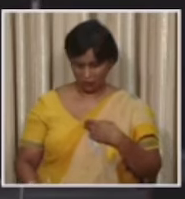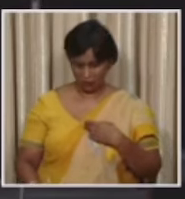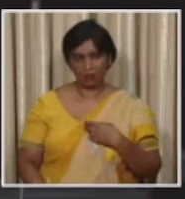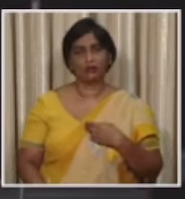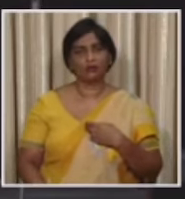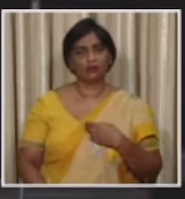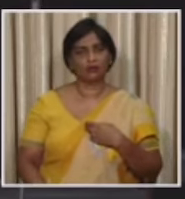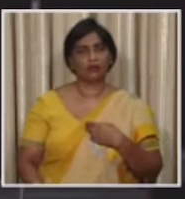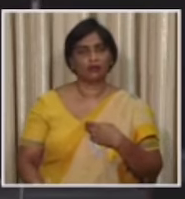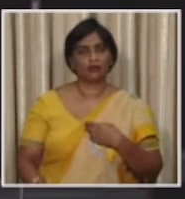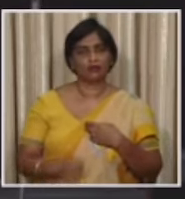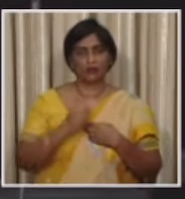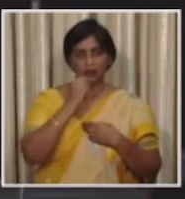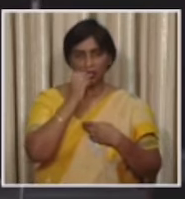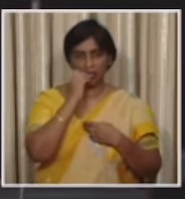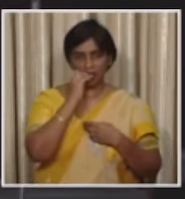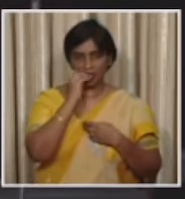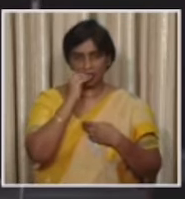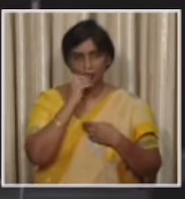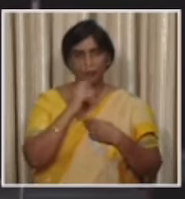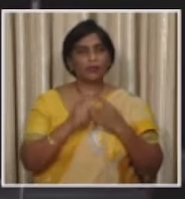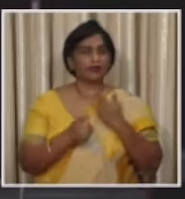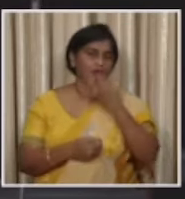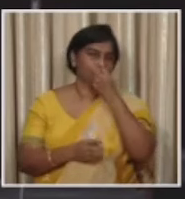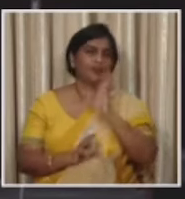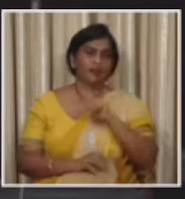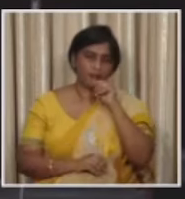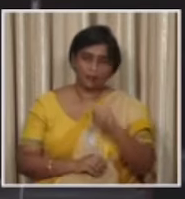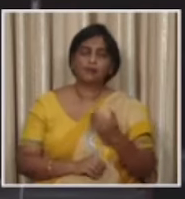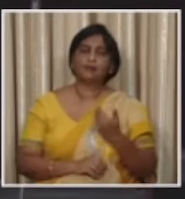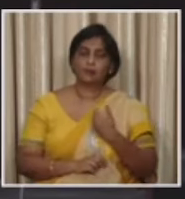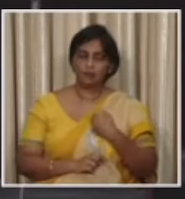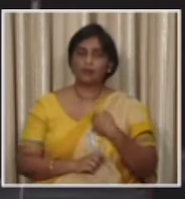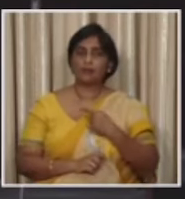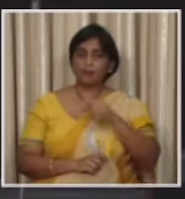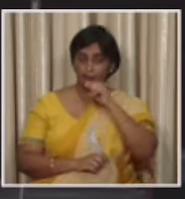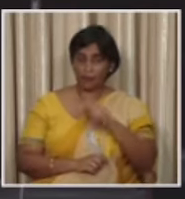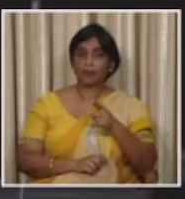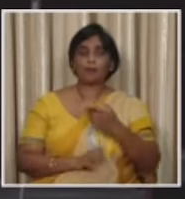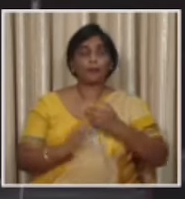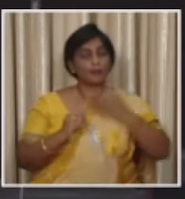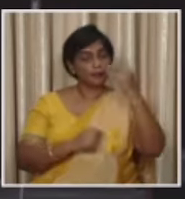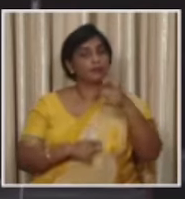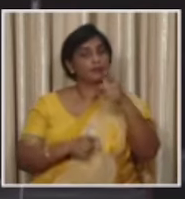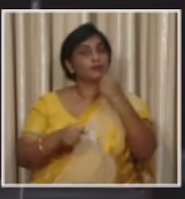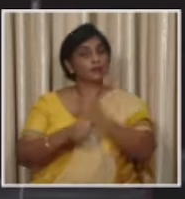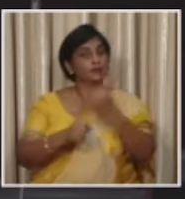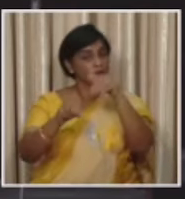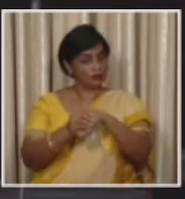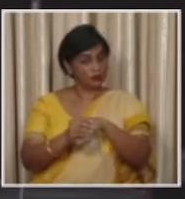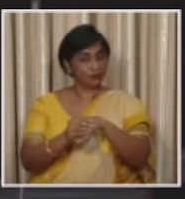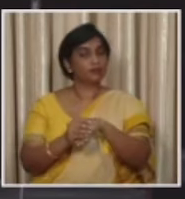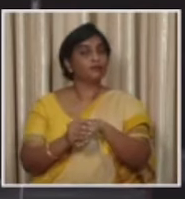ගමන ඒක රහසක් නෙවෙයිනේ. ඒක රහසක් නෙවෙයිනේ. එතකොට ඔබතුමාට ඕනේ කවදා හරි ඔබතුමාලගේ ආණ්ඩුවක්